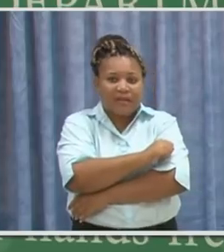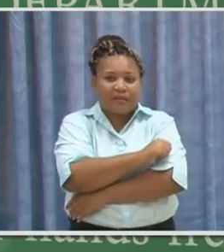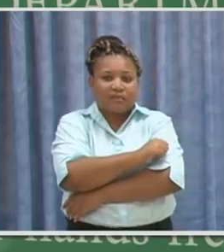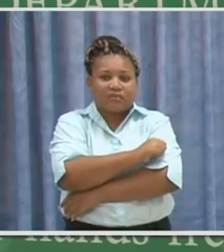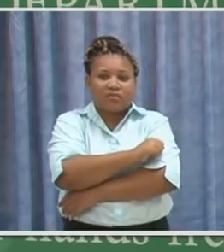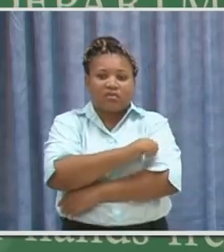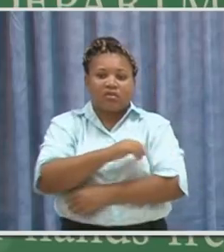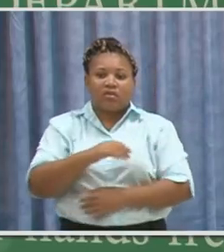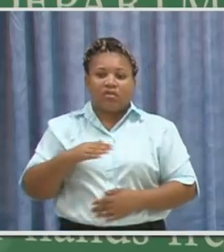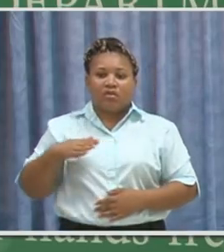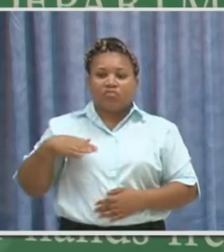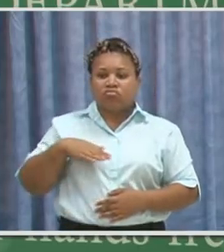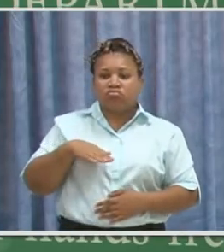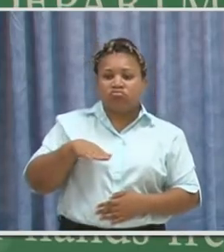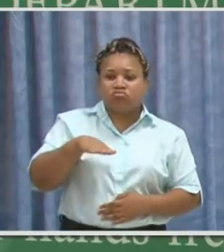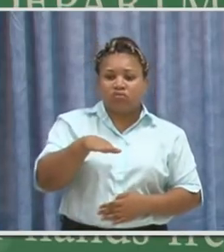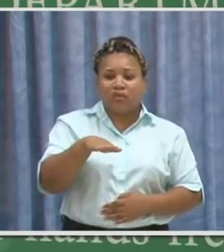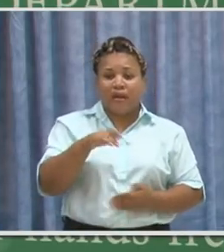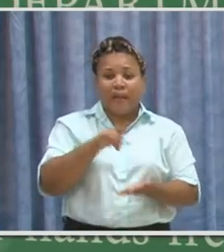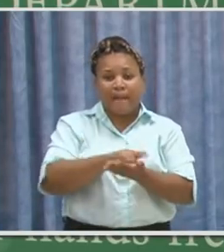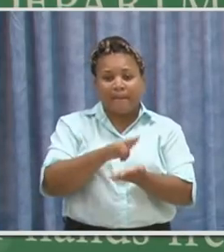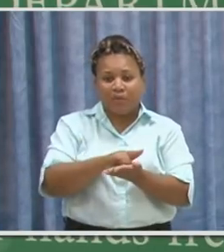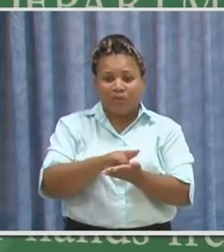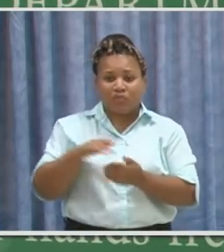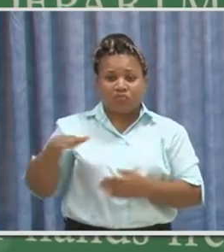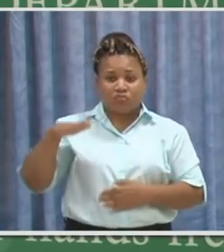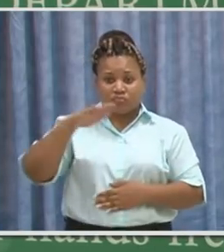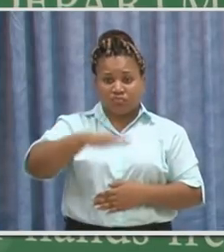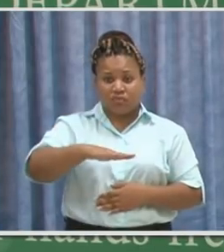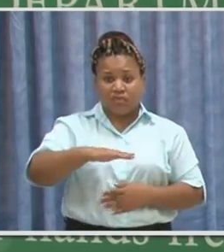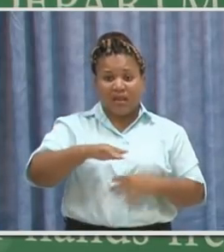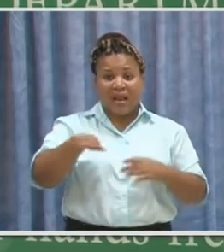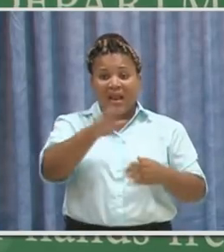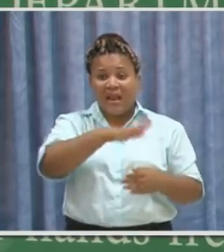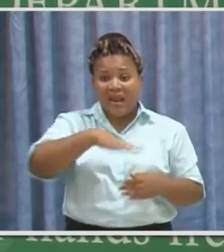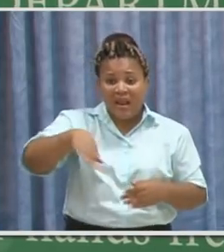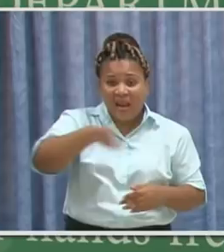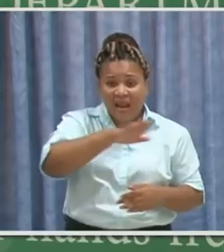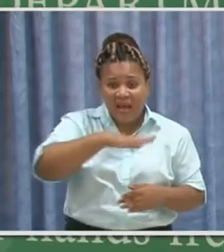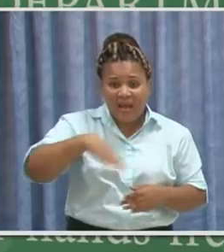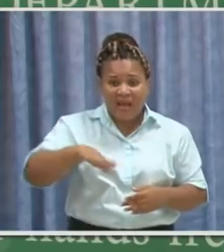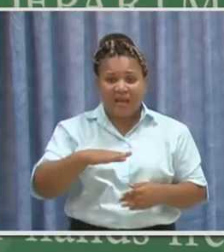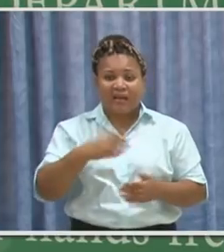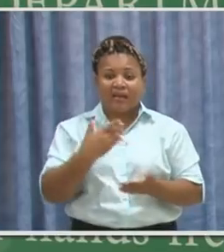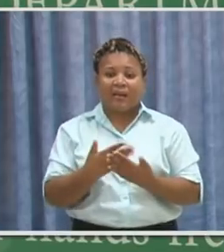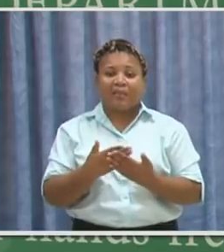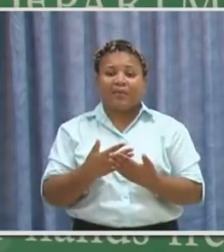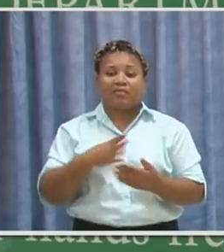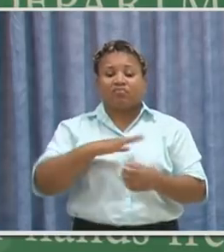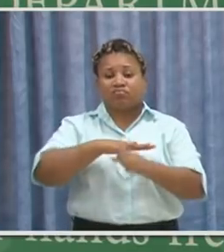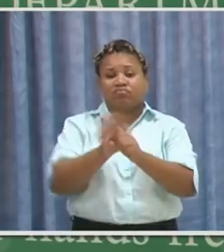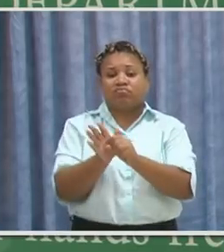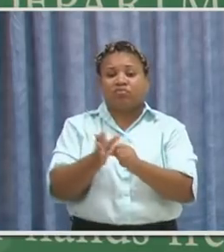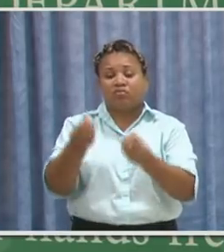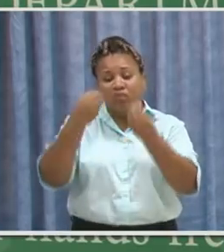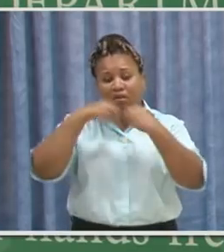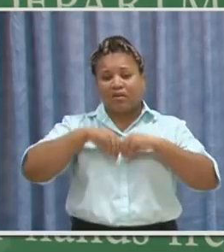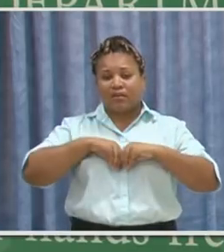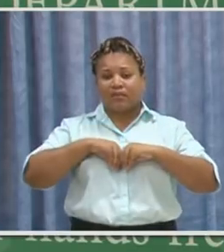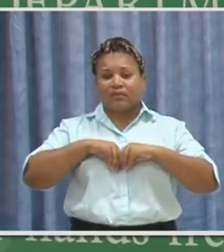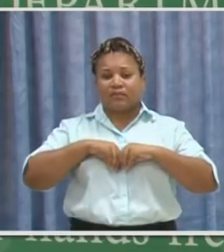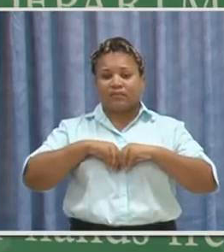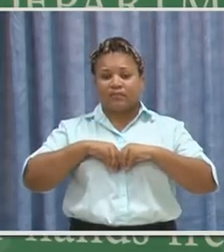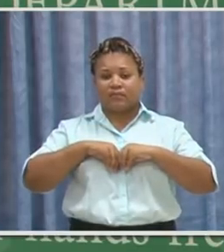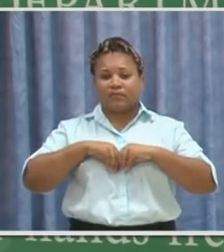voir pour dire trend l'Europe peut descendre. Pour arriver là, nous pouvons parler pour dire ça dans